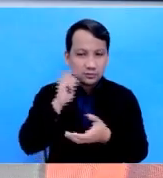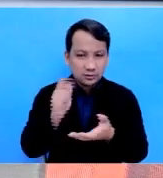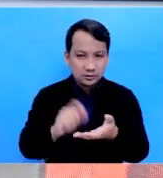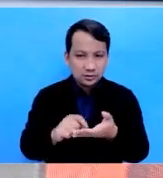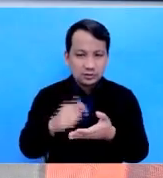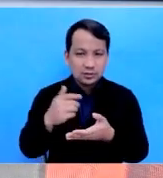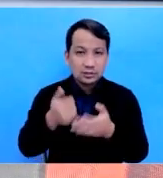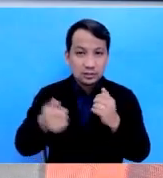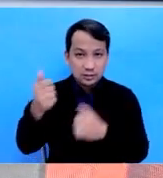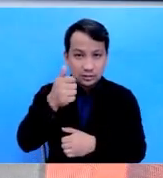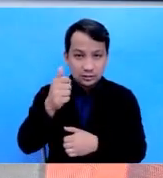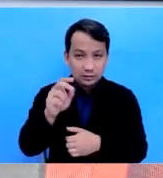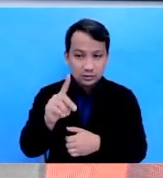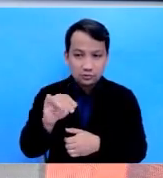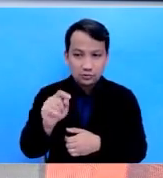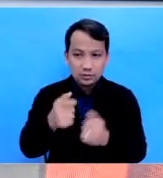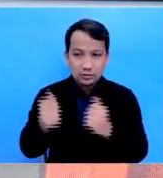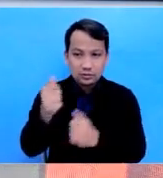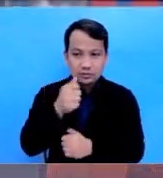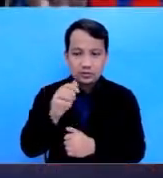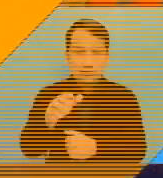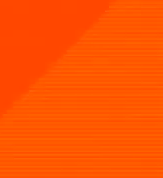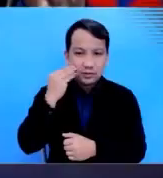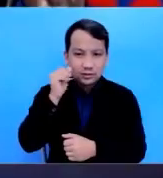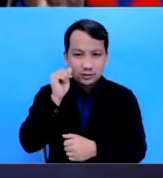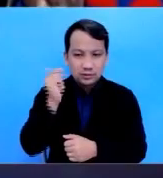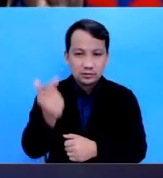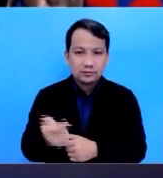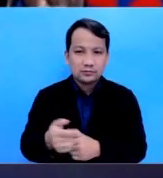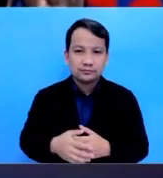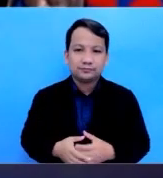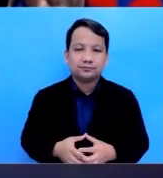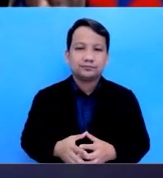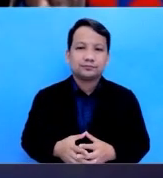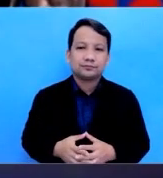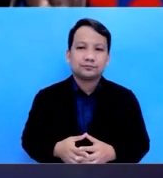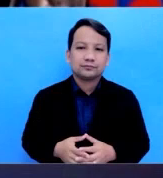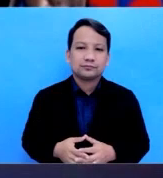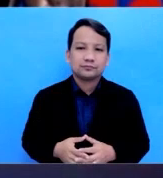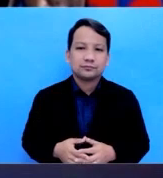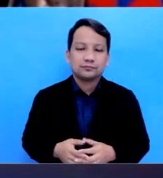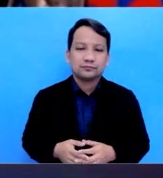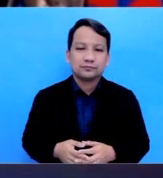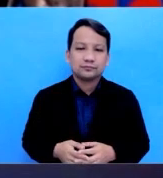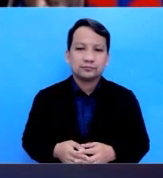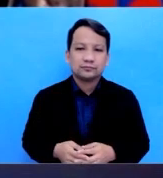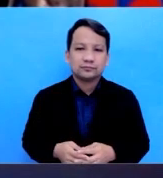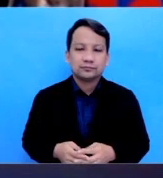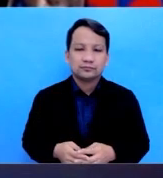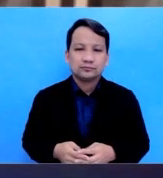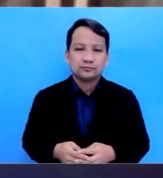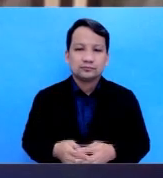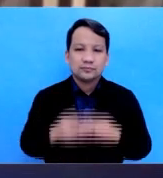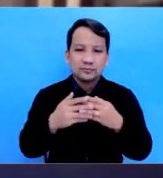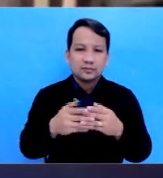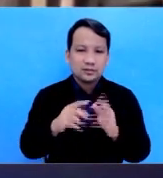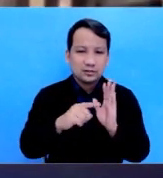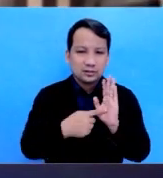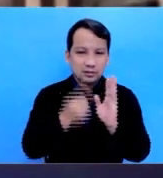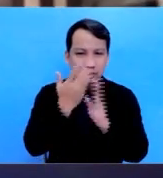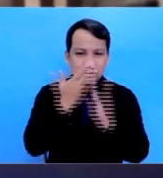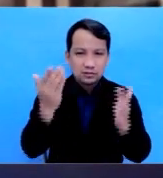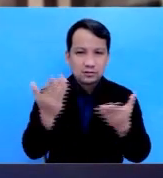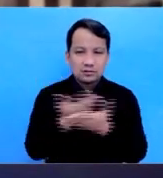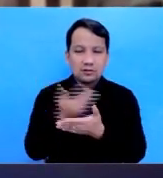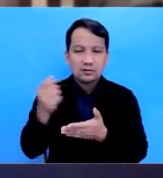front line ng balitang yan, si Marlene Alcaide. The public service brand of the Tulfo family will continue. Yan ang pahayag ng